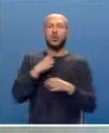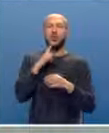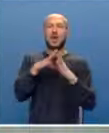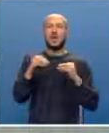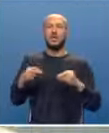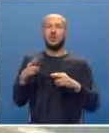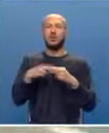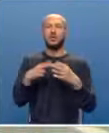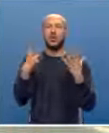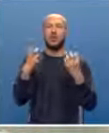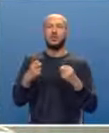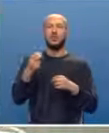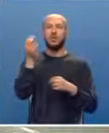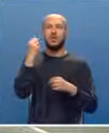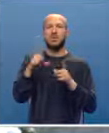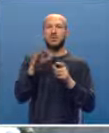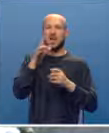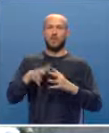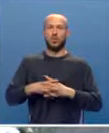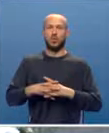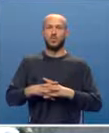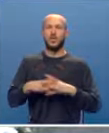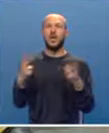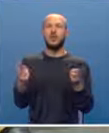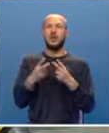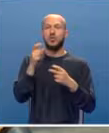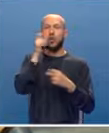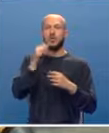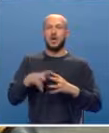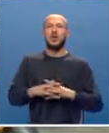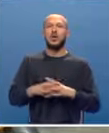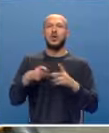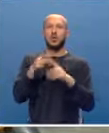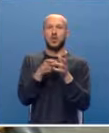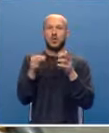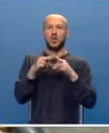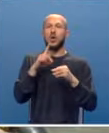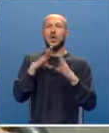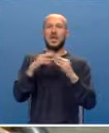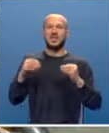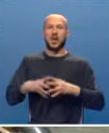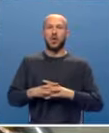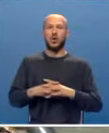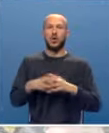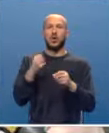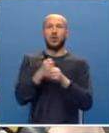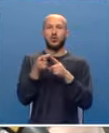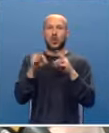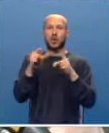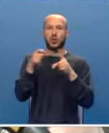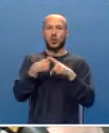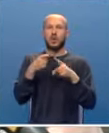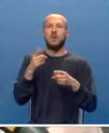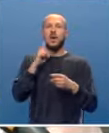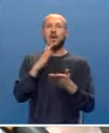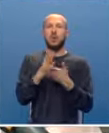nestalo blizu 800 Srba u Sarajevu. Tražim oca Jovo Krunića koji je nestao u Buča potoku. Majka mi je bila